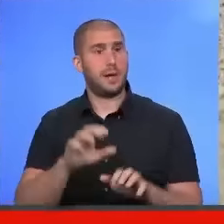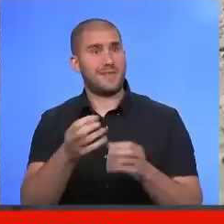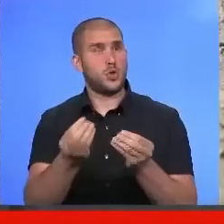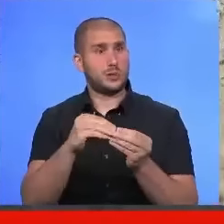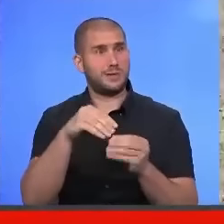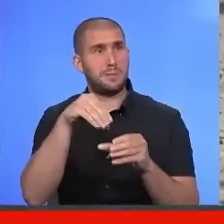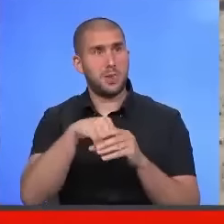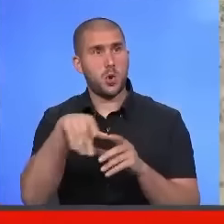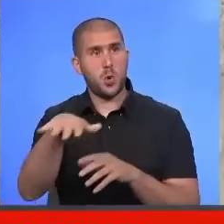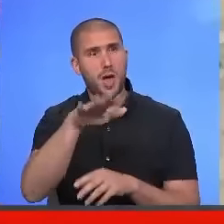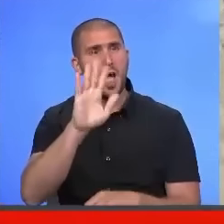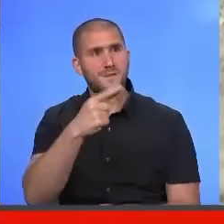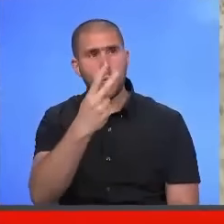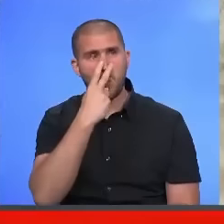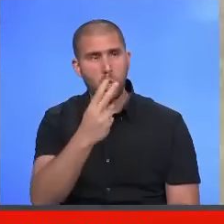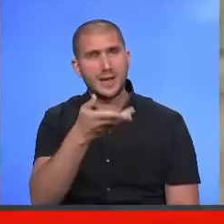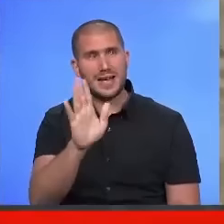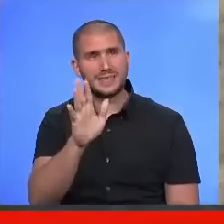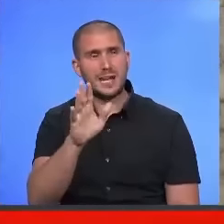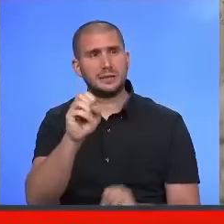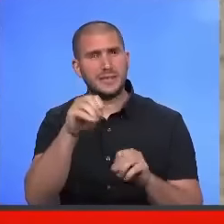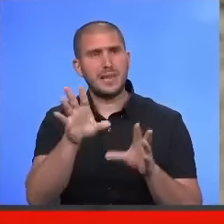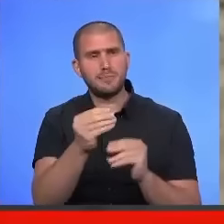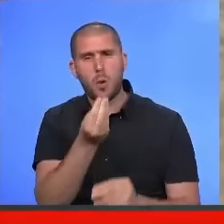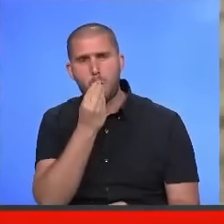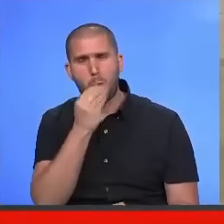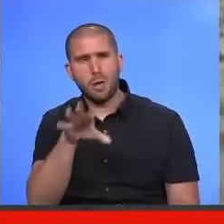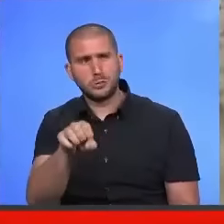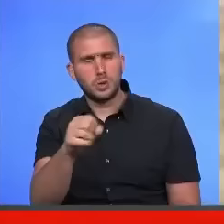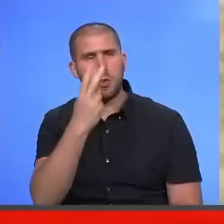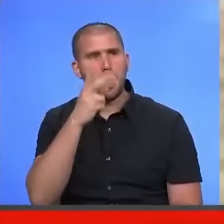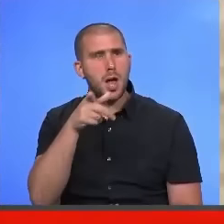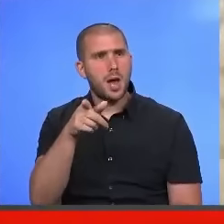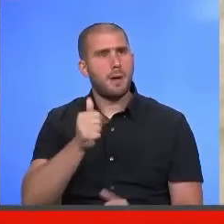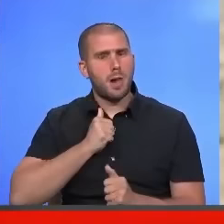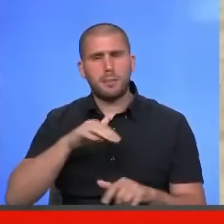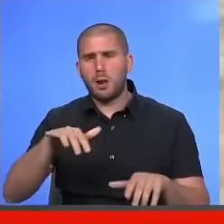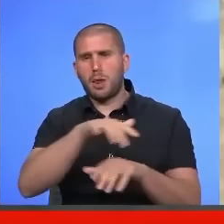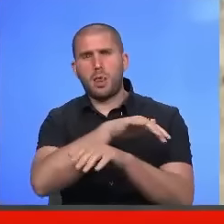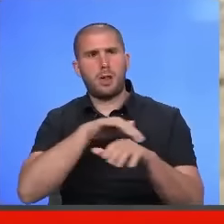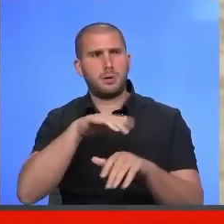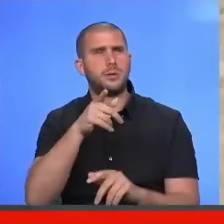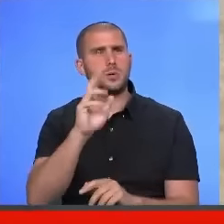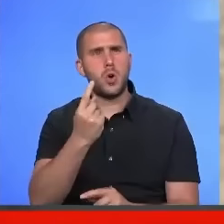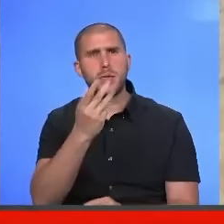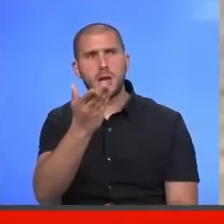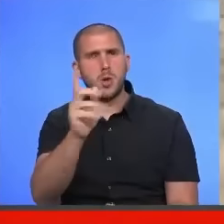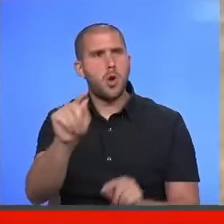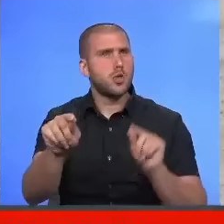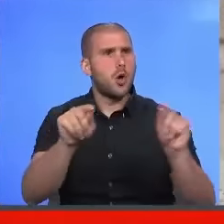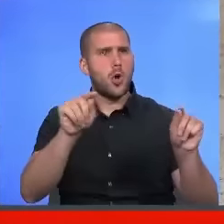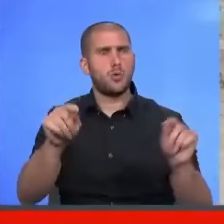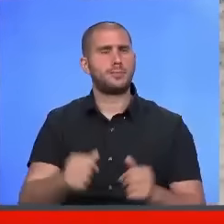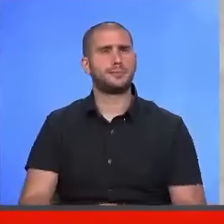בתו הפחים אפילו אתה רואה שהוא יצא מהפח עם איזה משהו בפה אתה רואה אם בין החיילים מסתובבים הנה עוד אחד ועוד